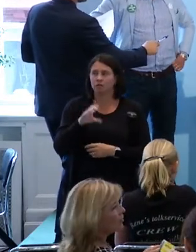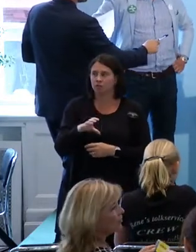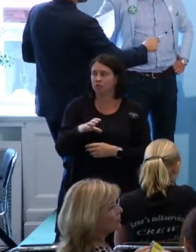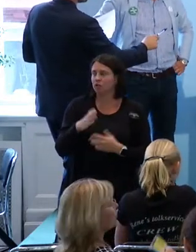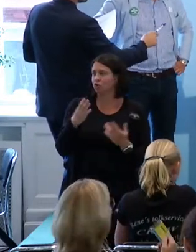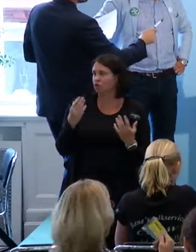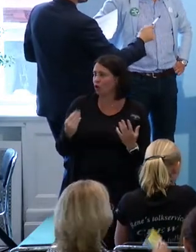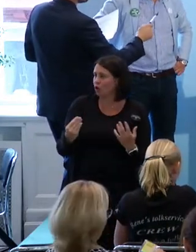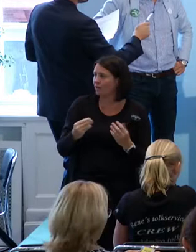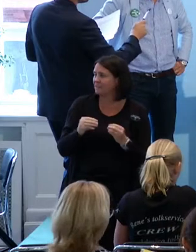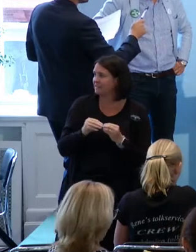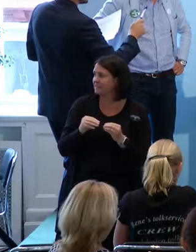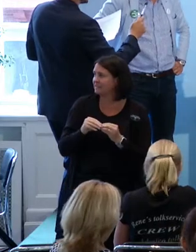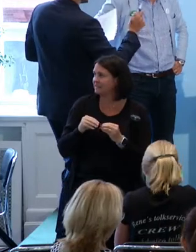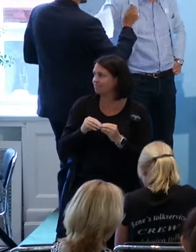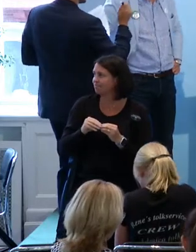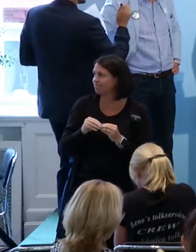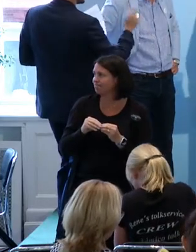Ja.